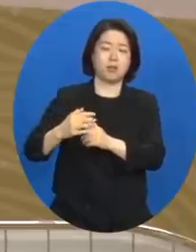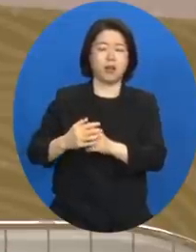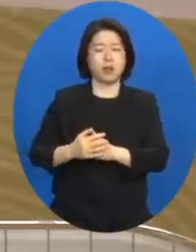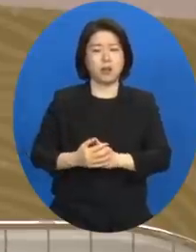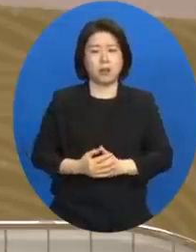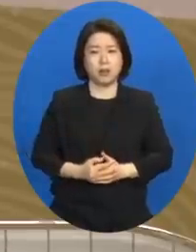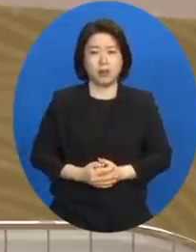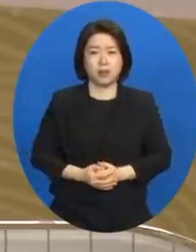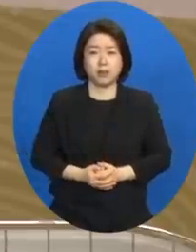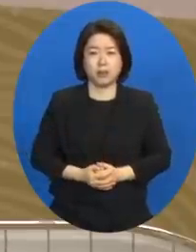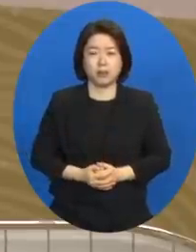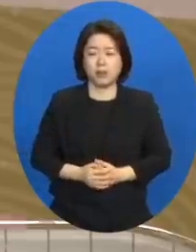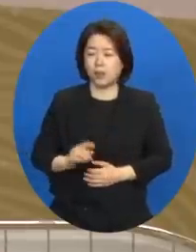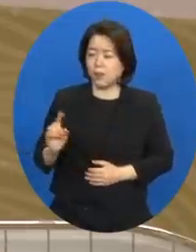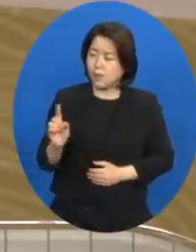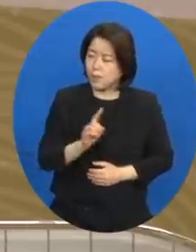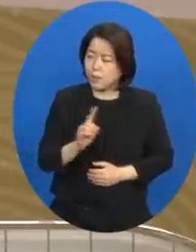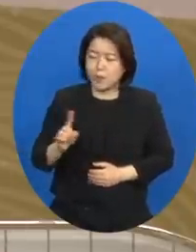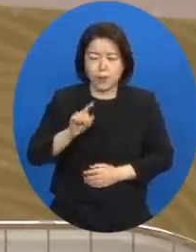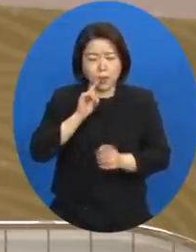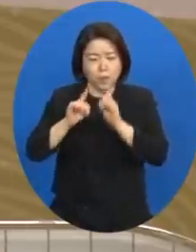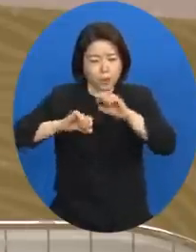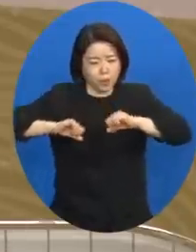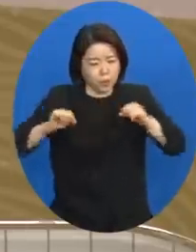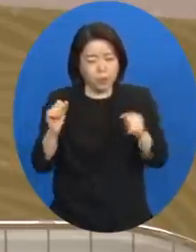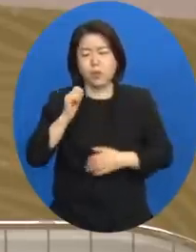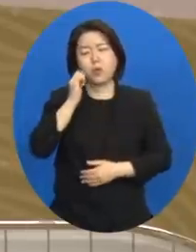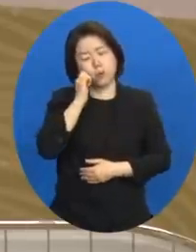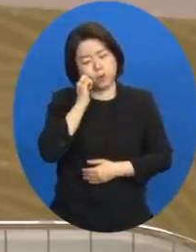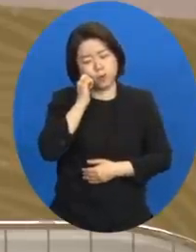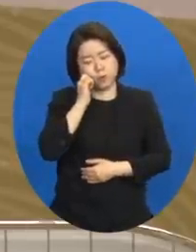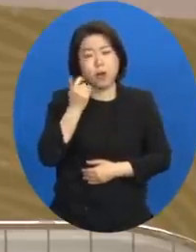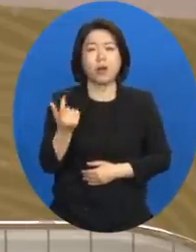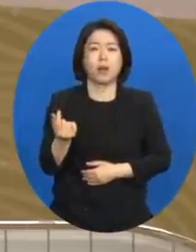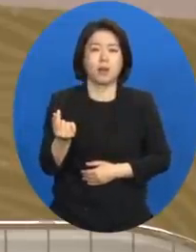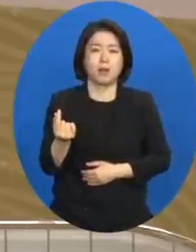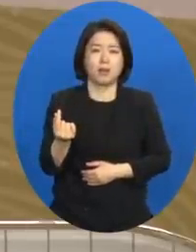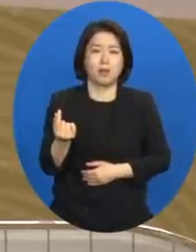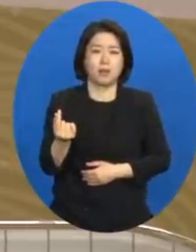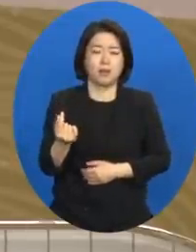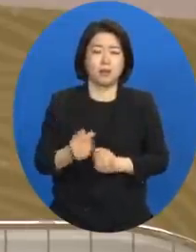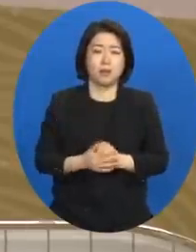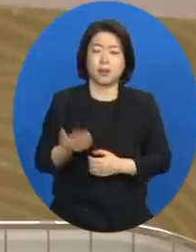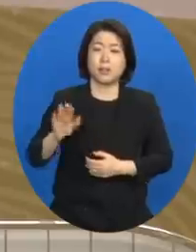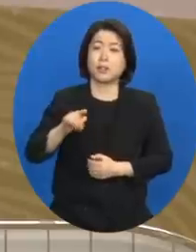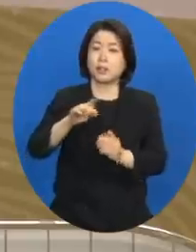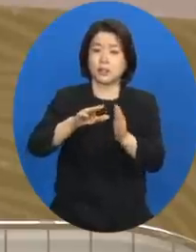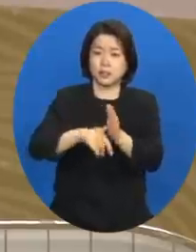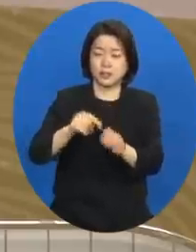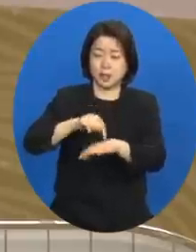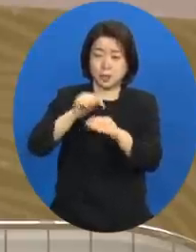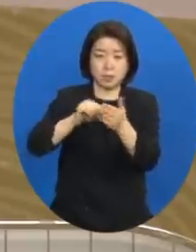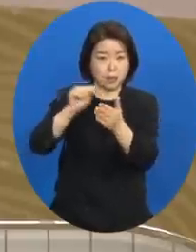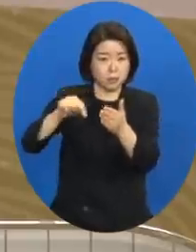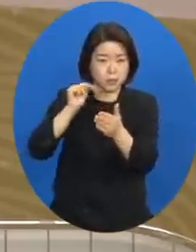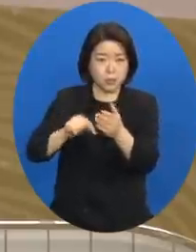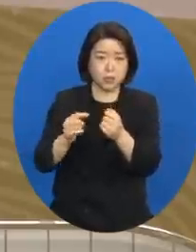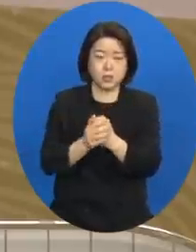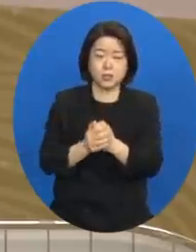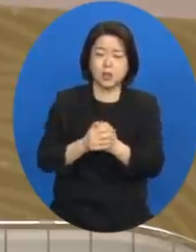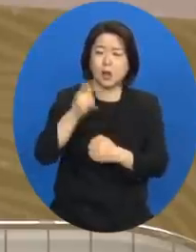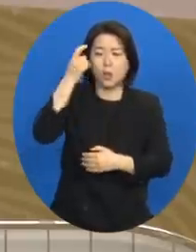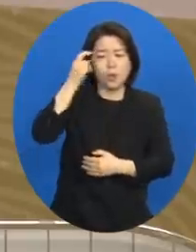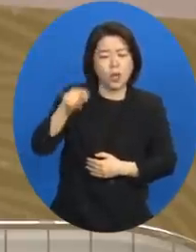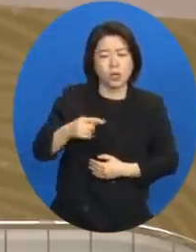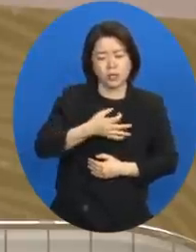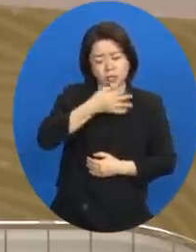거예요. 도무지 그 말씀은 순종을 못하겠더래요. 근데 그때 마음에 이것이 왜